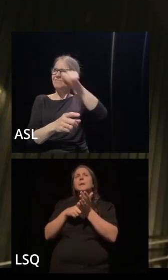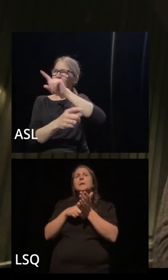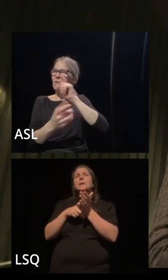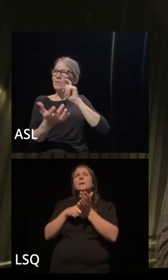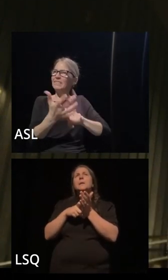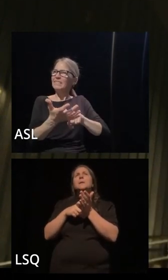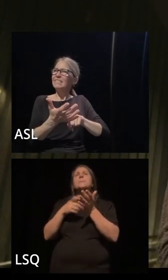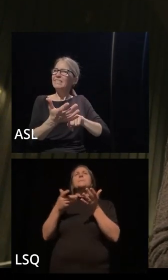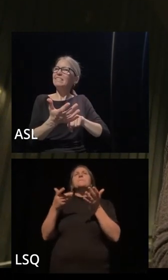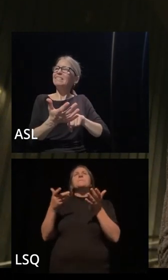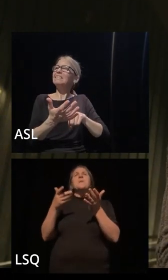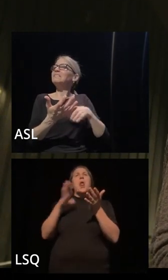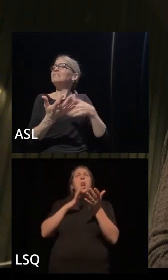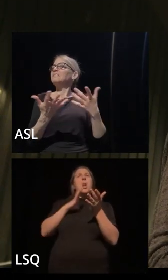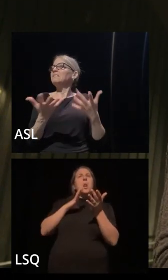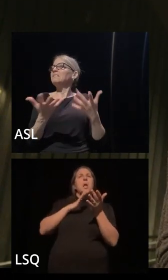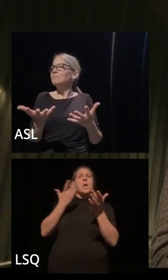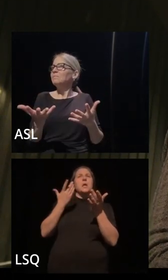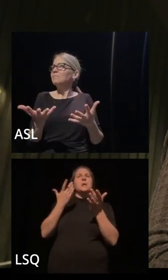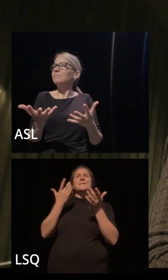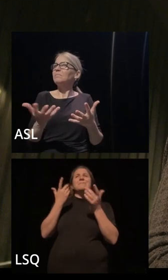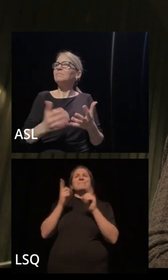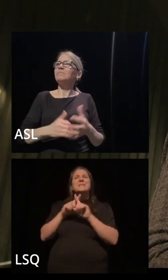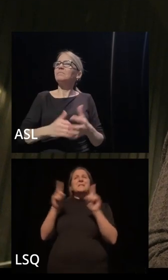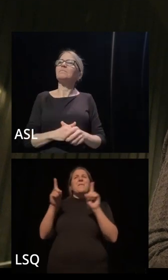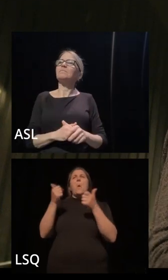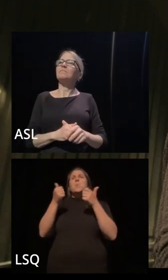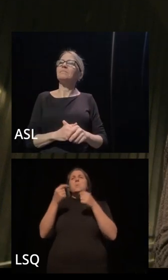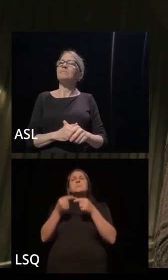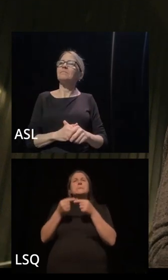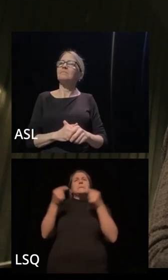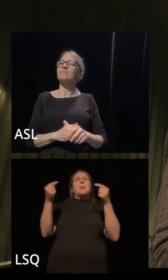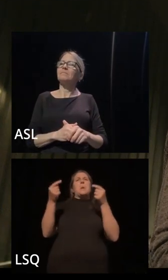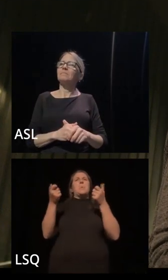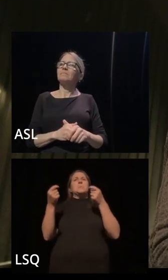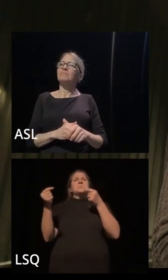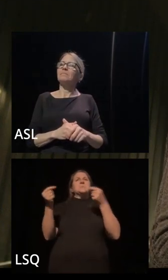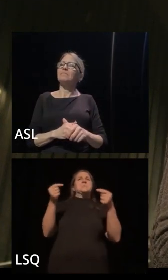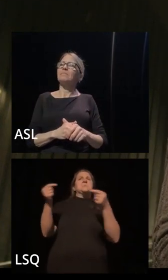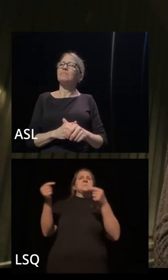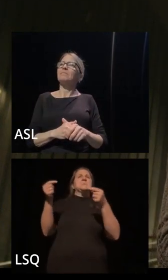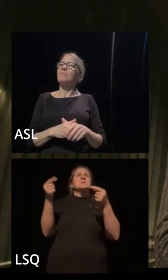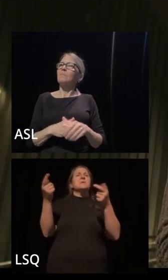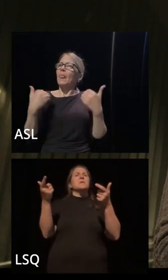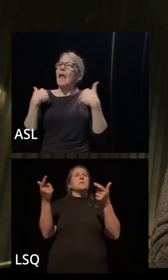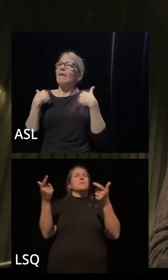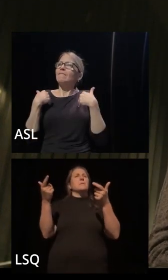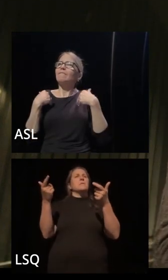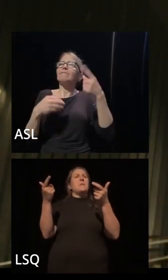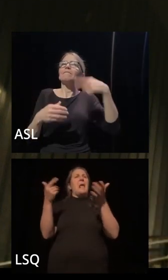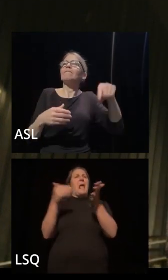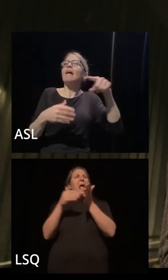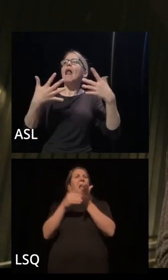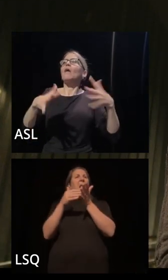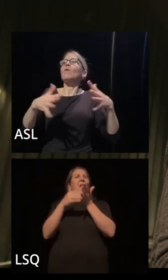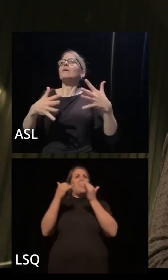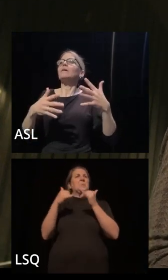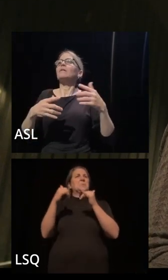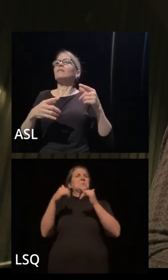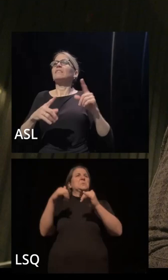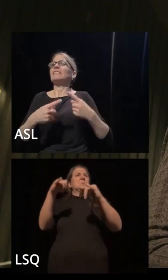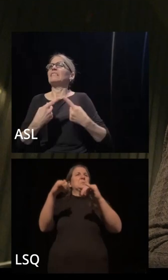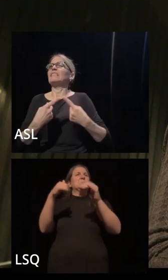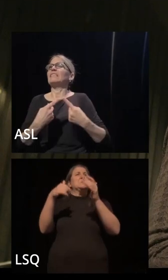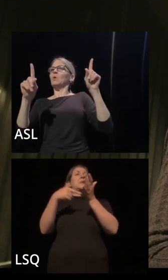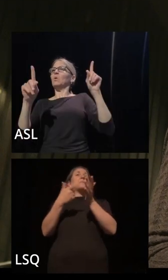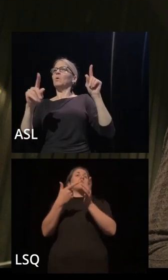des différences, des divergences ou des tensions qui seraient restantes entre la